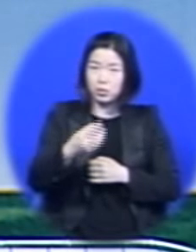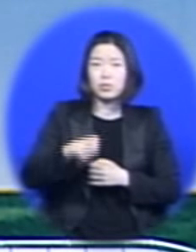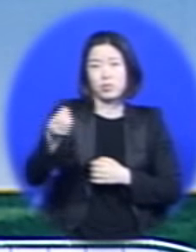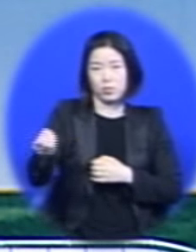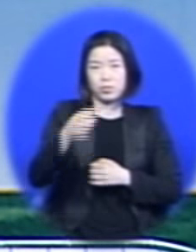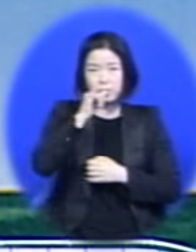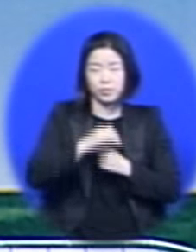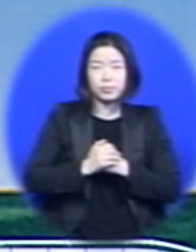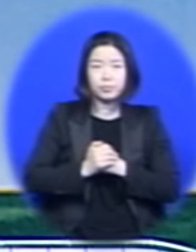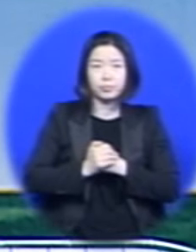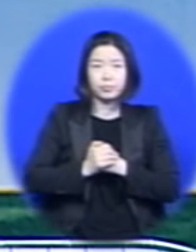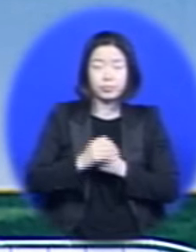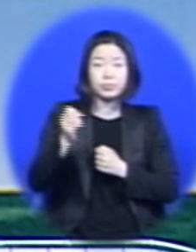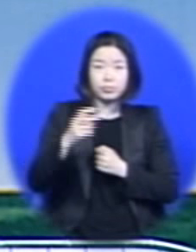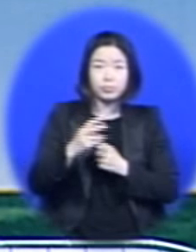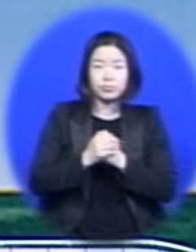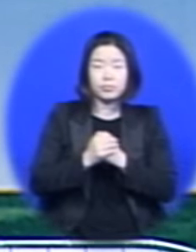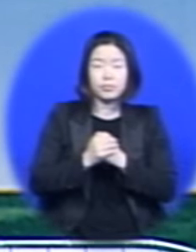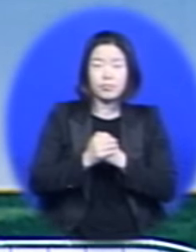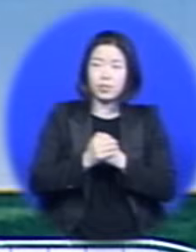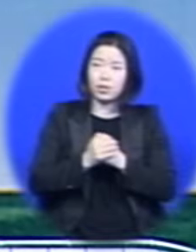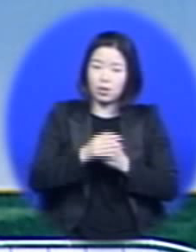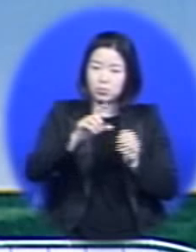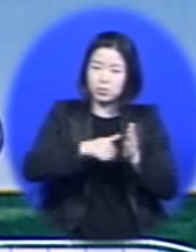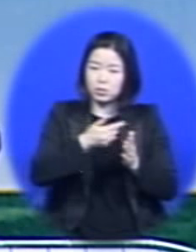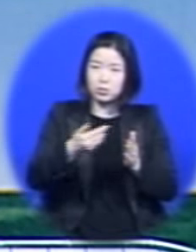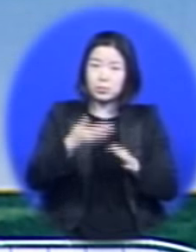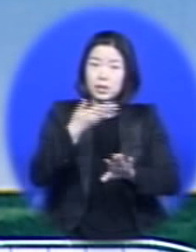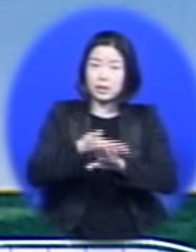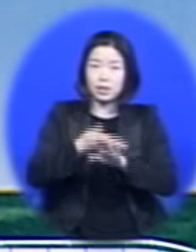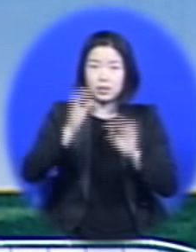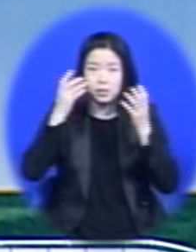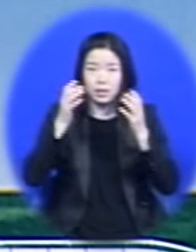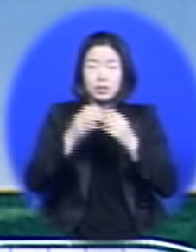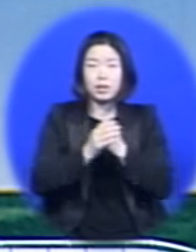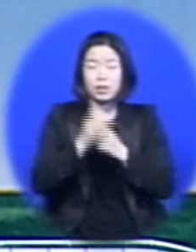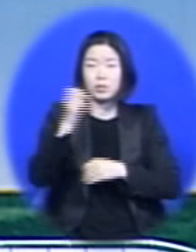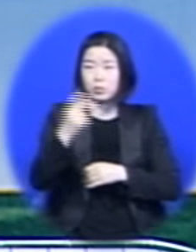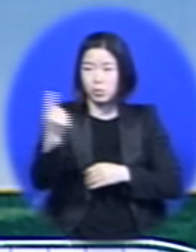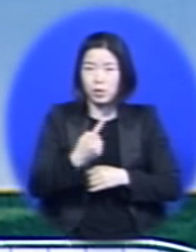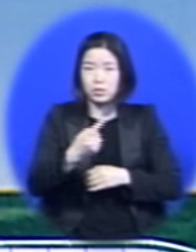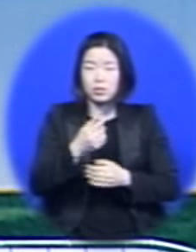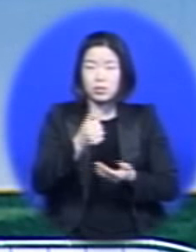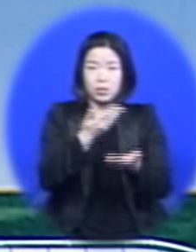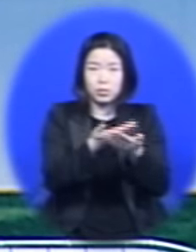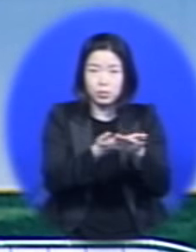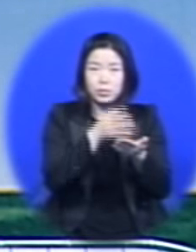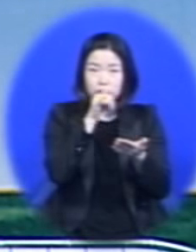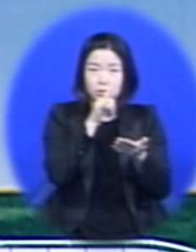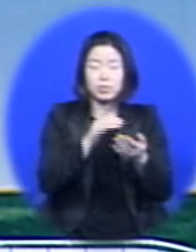주었어. 그랬더니 얼마 지나지 않아서 다른 아이가 또 와서 구걸을 하더래요.